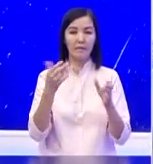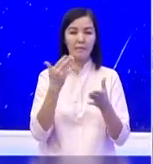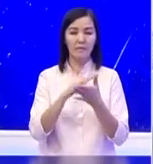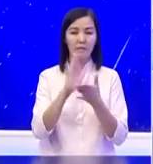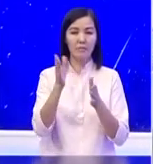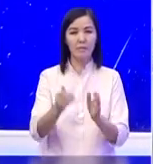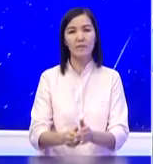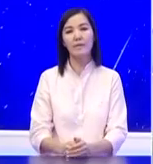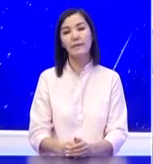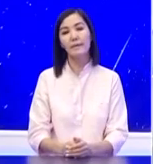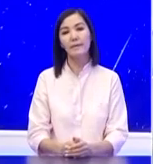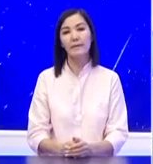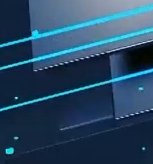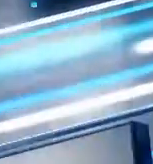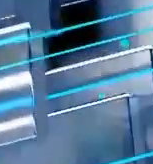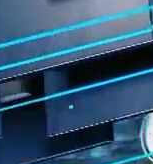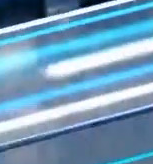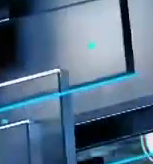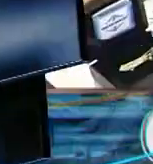выпуске.